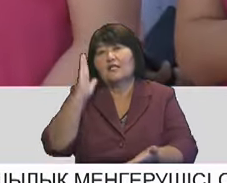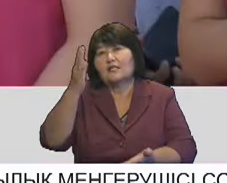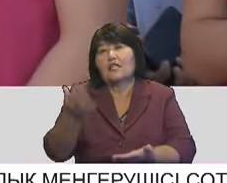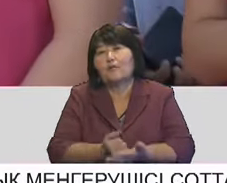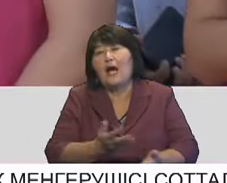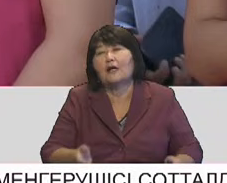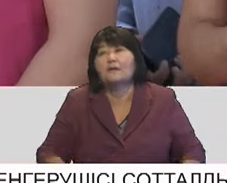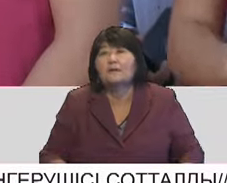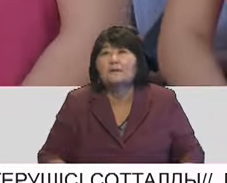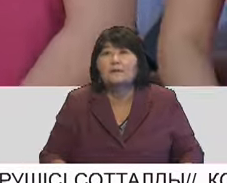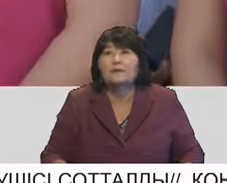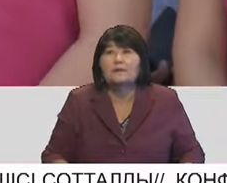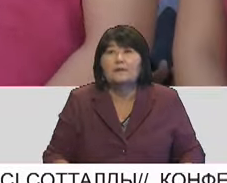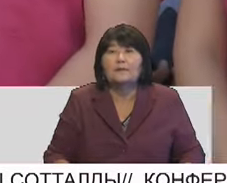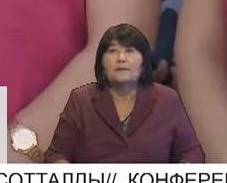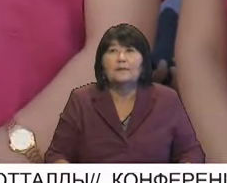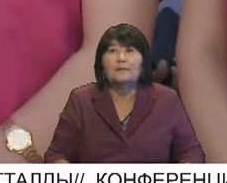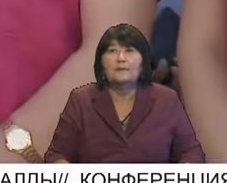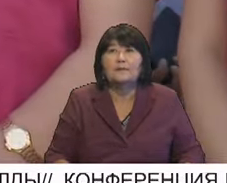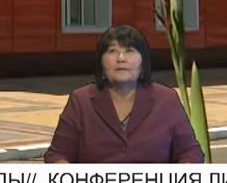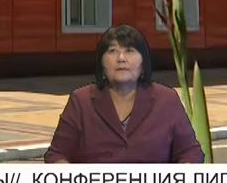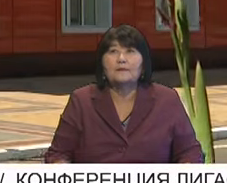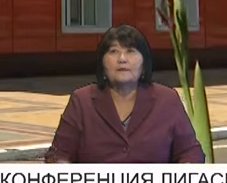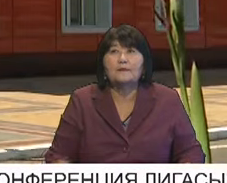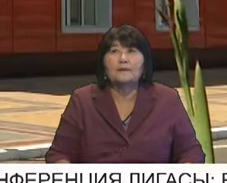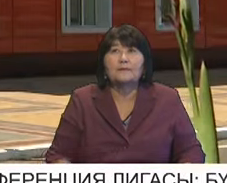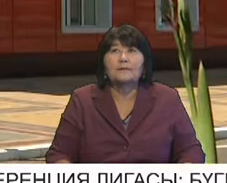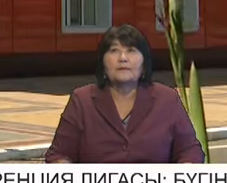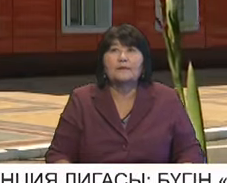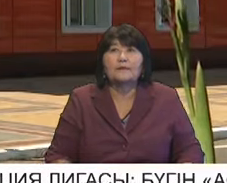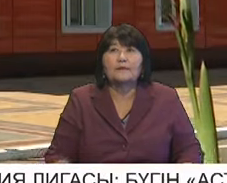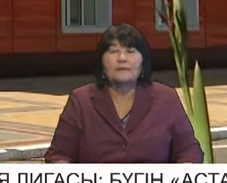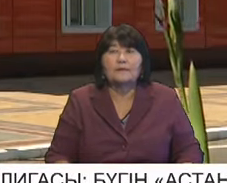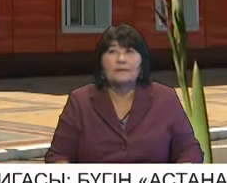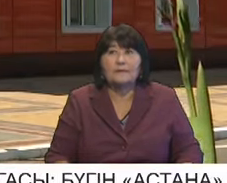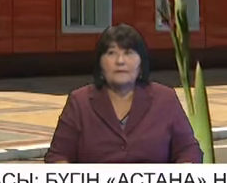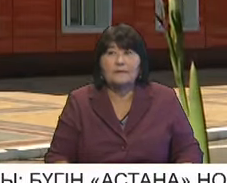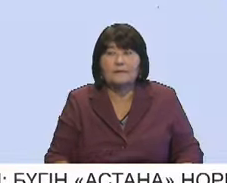Қозыкөрпеш Шасыраулы, Ғалымжан Қожақов, Еркебұлан Шәкенбаев, Қызылорда телеарнасы, Жаңақорған ауданынан.